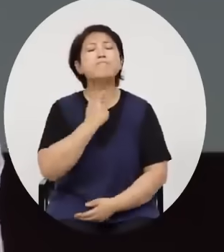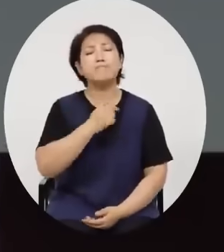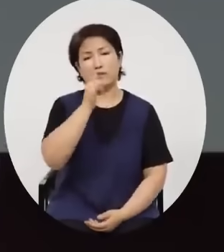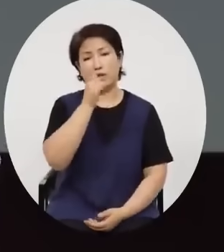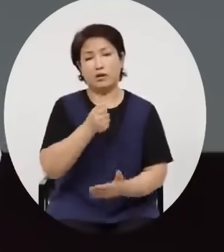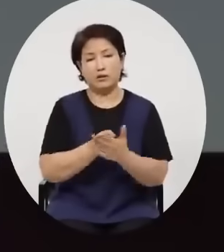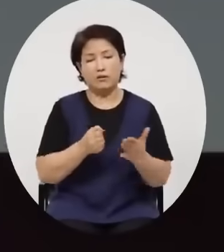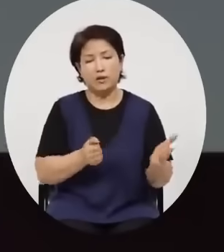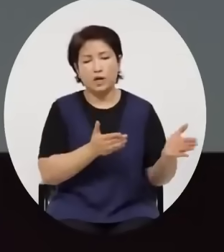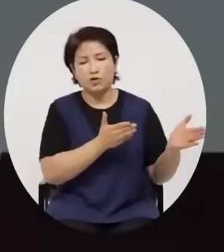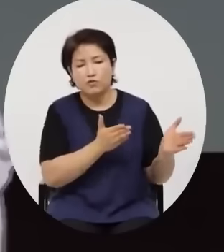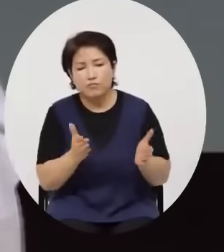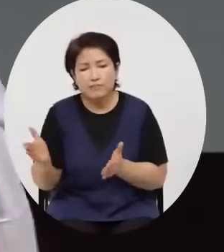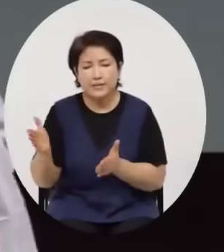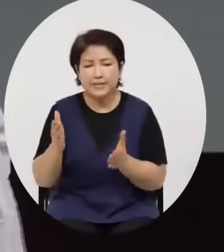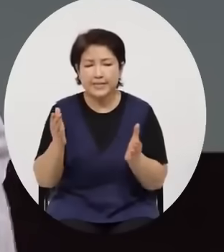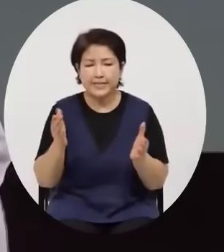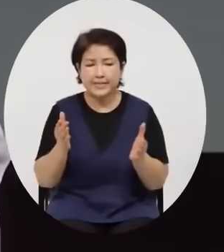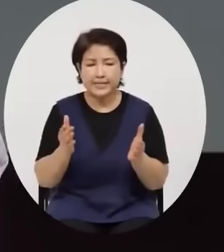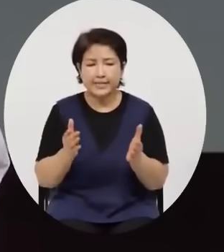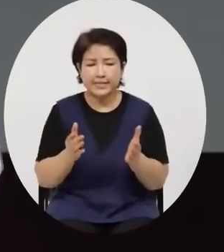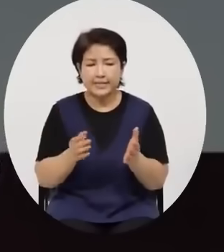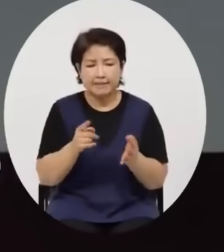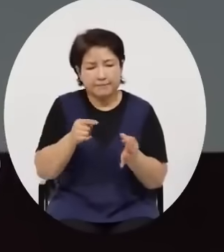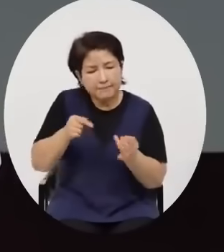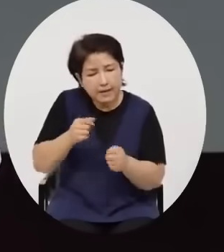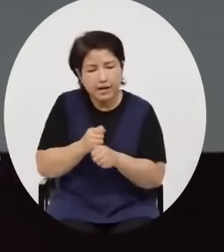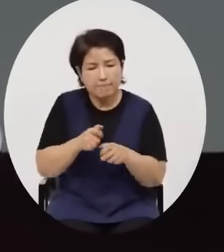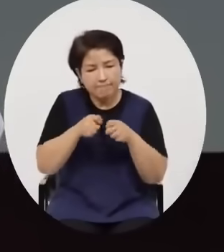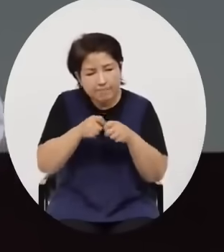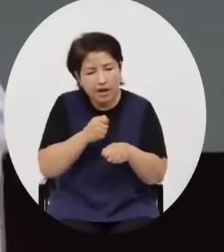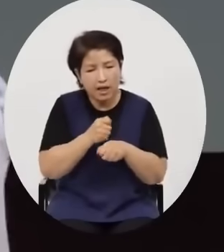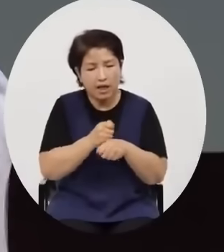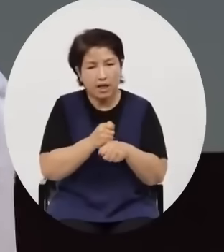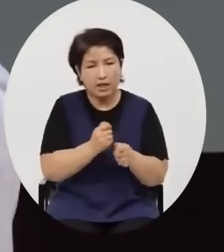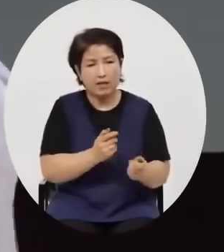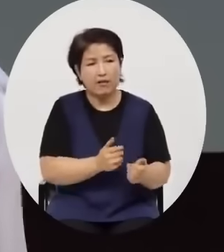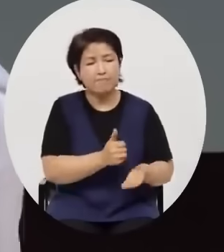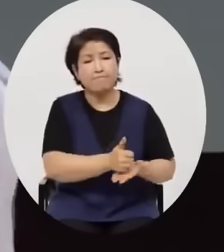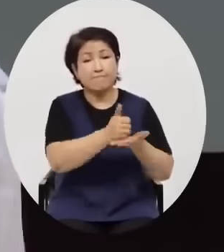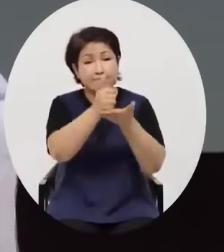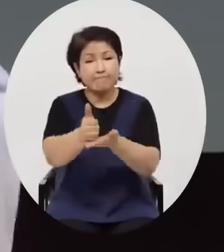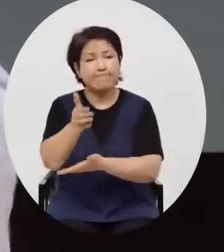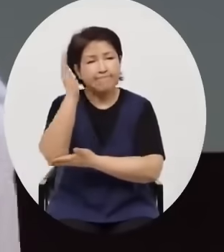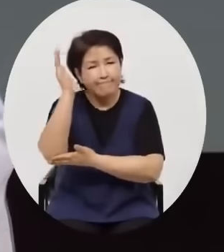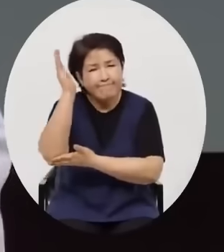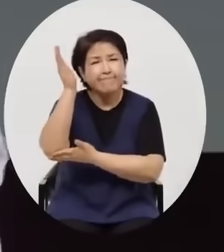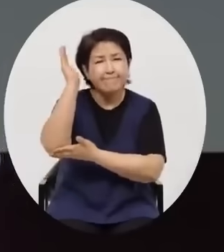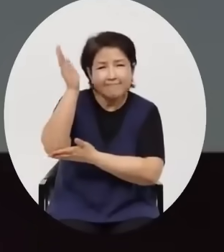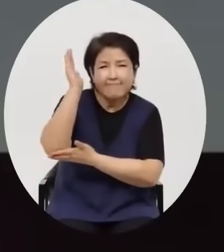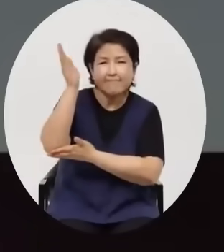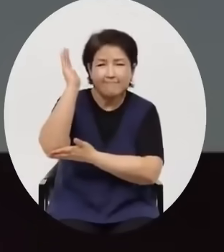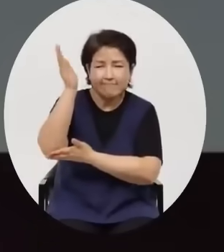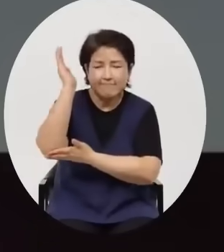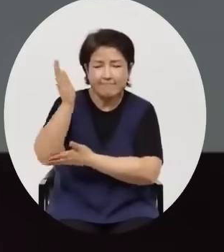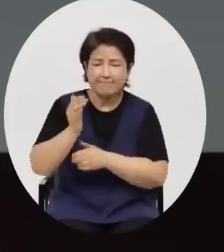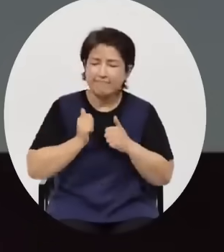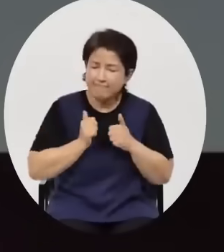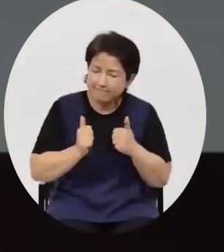자기 나름대로는 준비를 많이 갔다는 거예요. 그래 가서 자기 나름대로는 이제 막 열심히